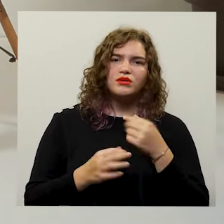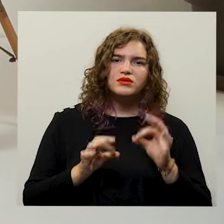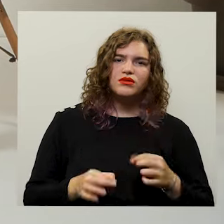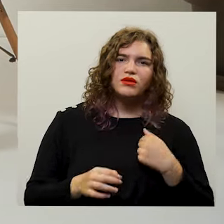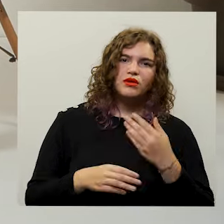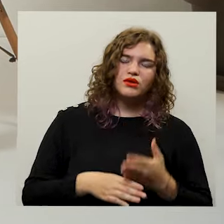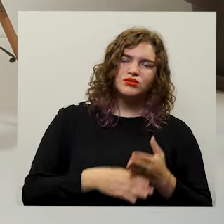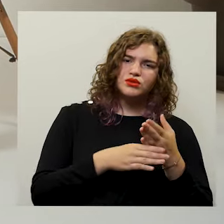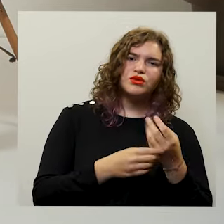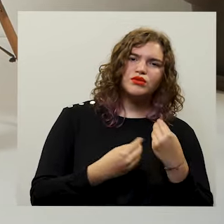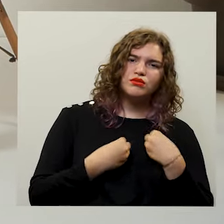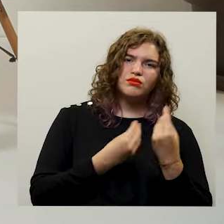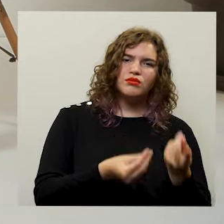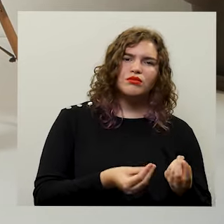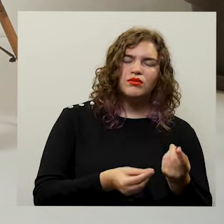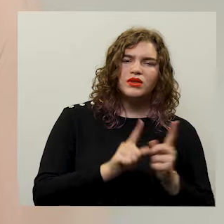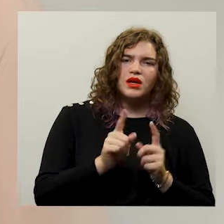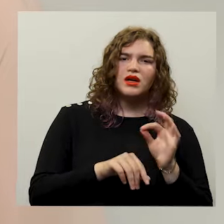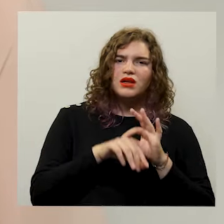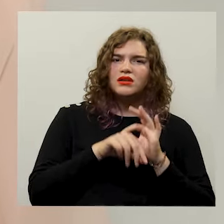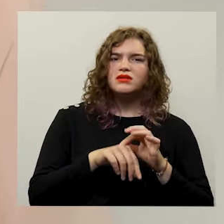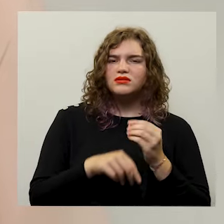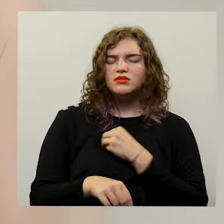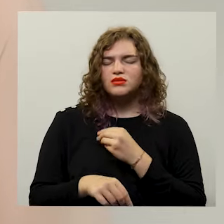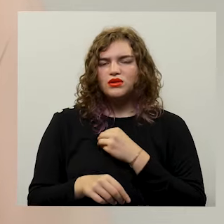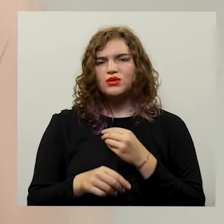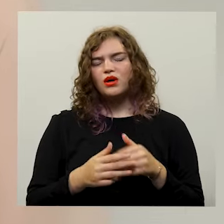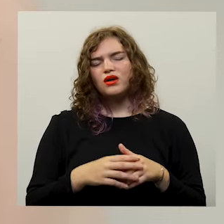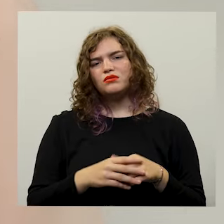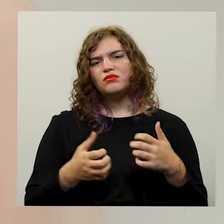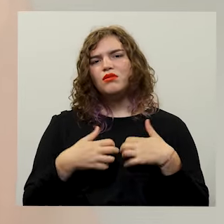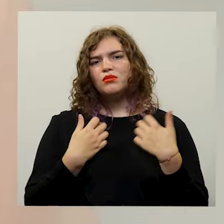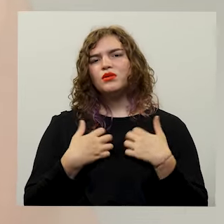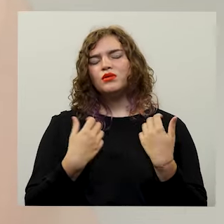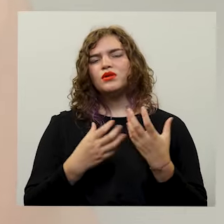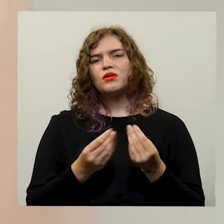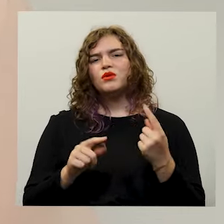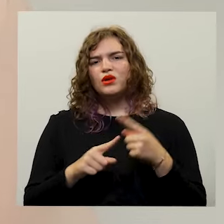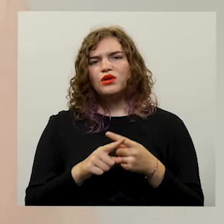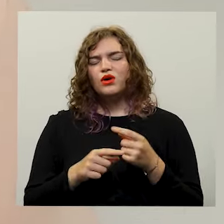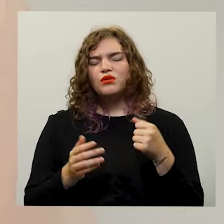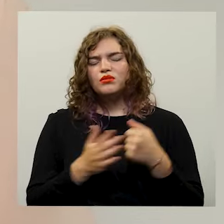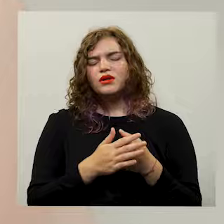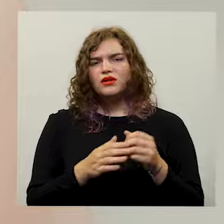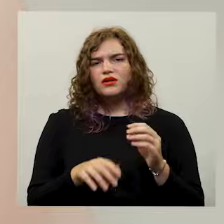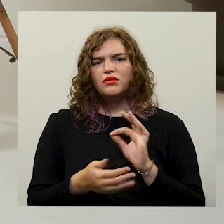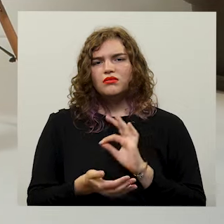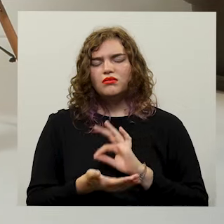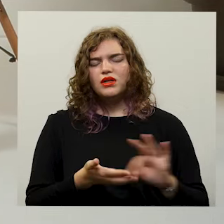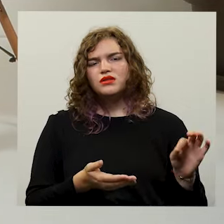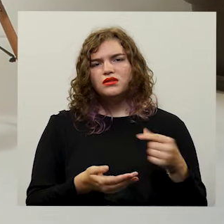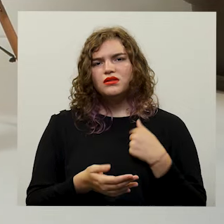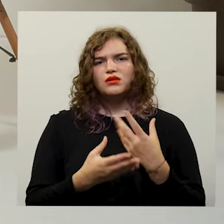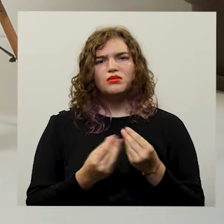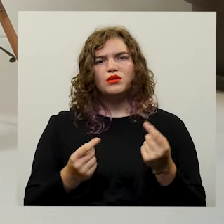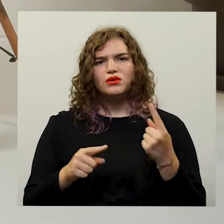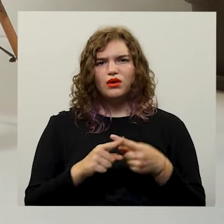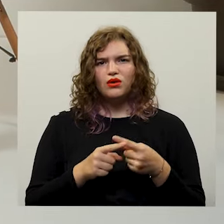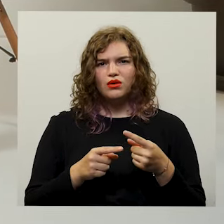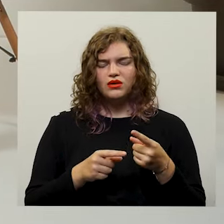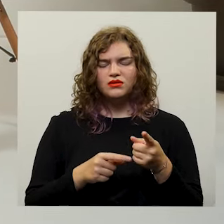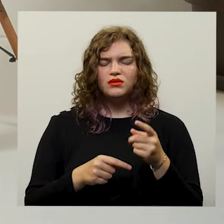dar și da. Lider spiritual. Da, este un lider. Și chiar de multe ori, chiar și până în prezent, el uneori cu două blândețe